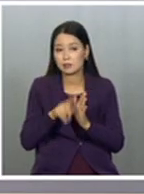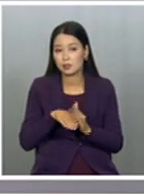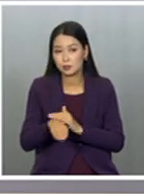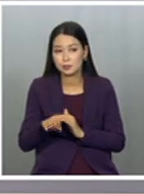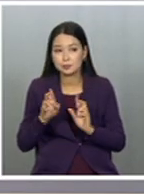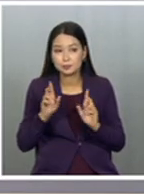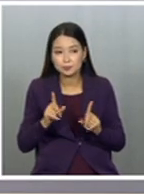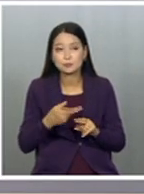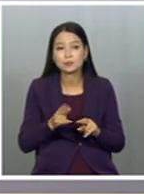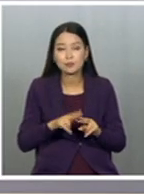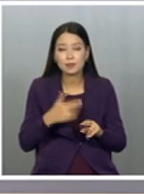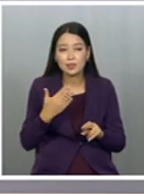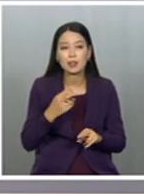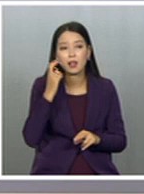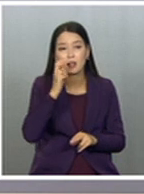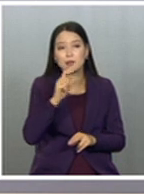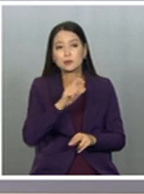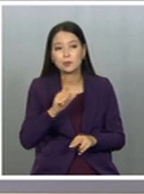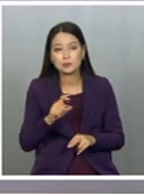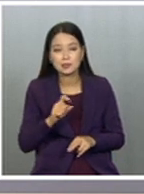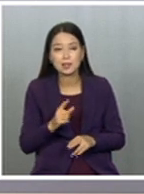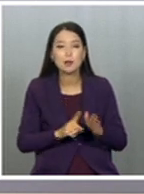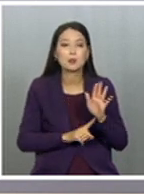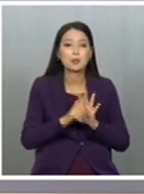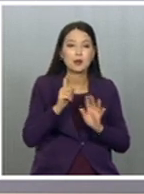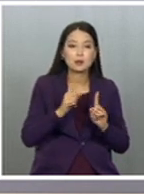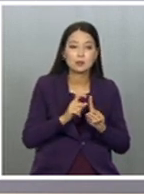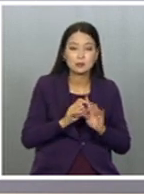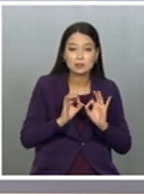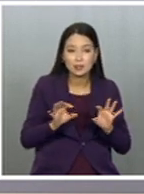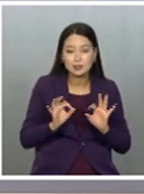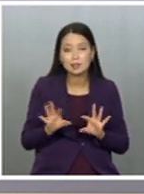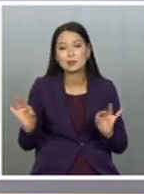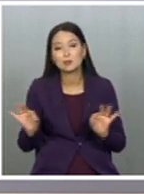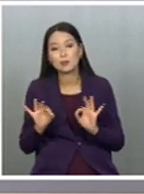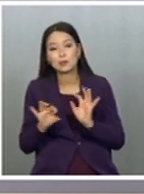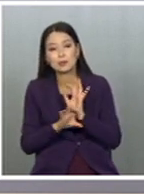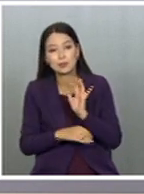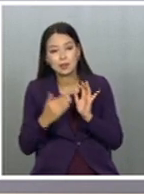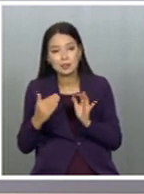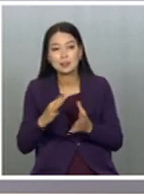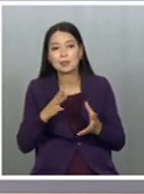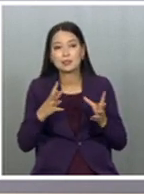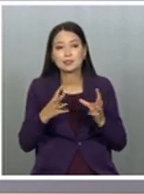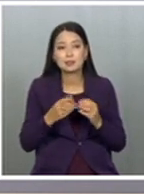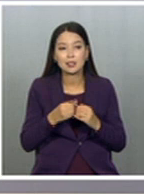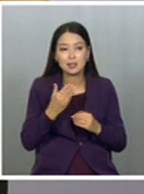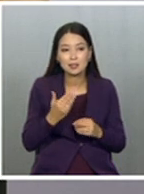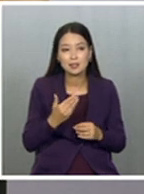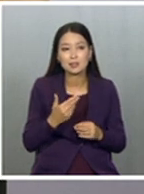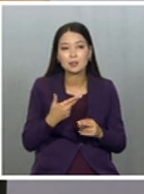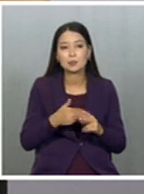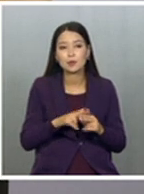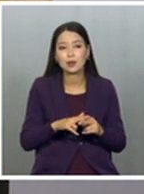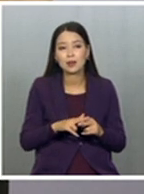айтыс басындағы Сараның сөзімен айтыс соңындағы Сараның сөзіндегі өзгерісті түсініп отырсыздар. Айтыс басында адуындап